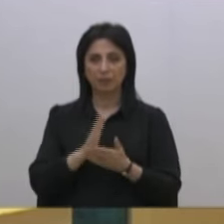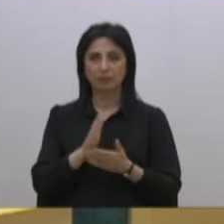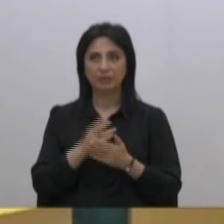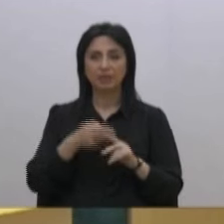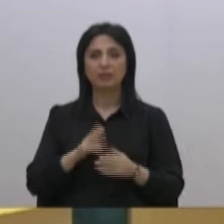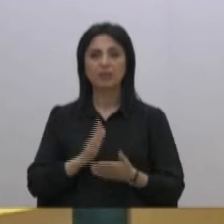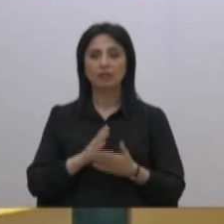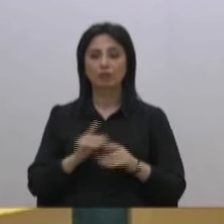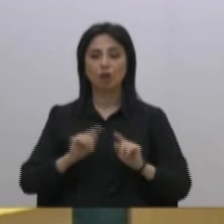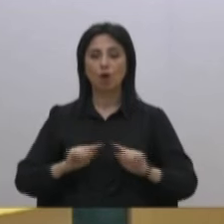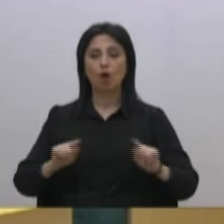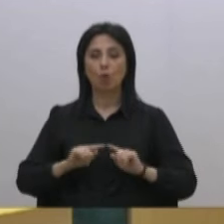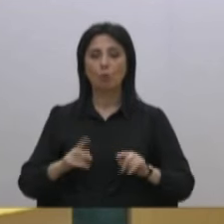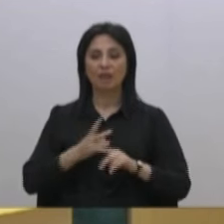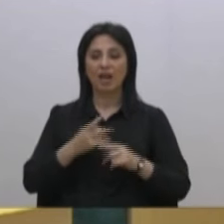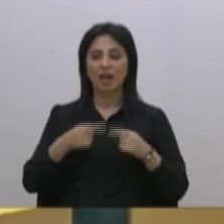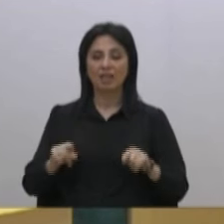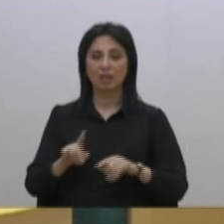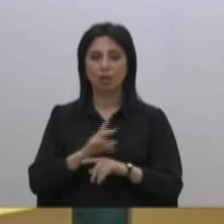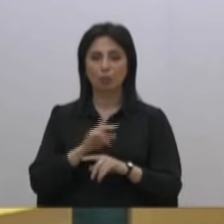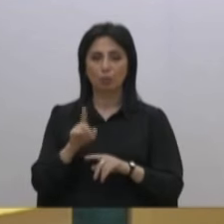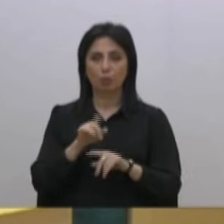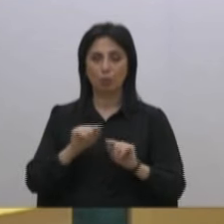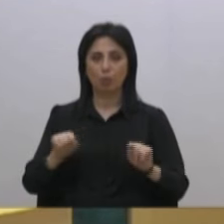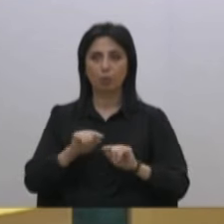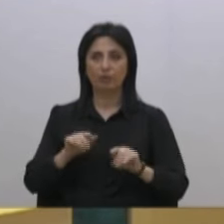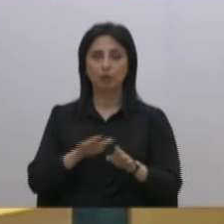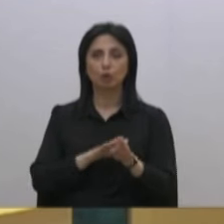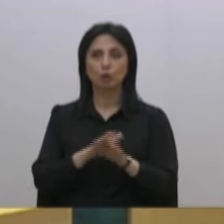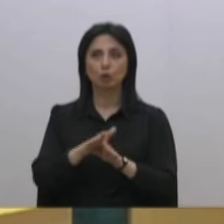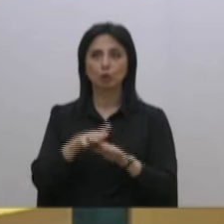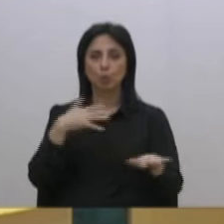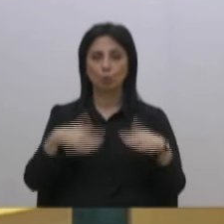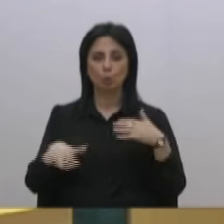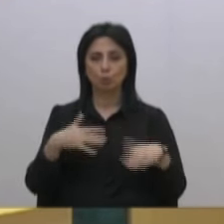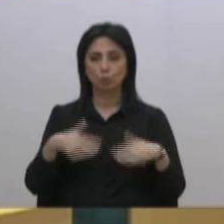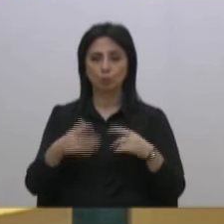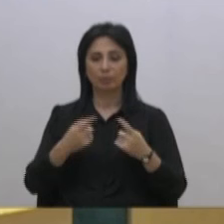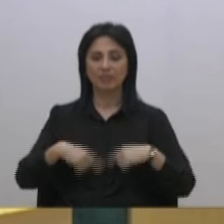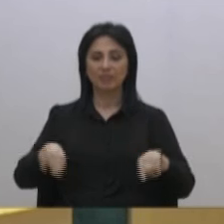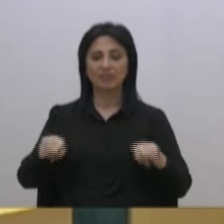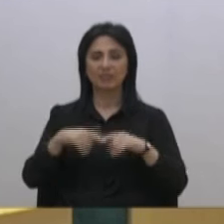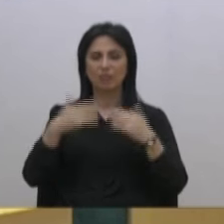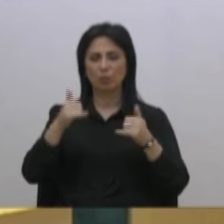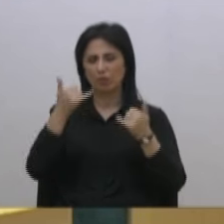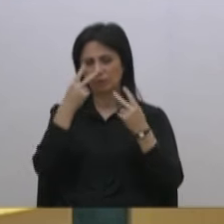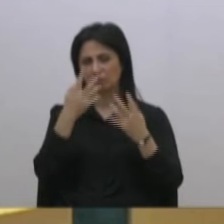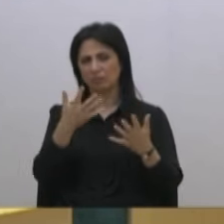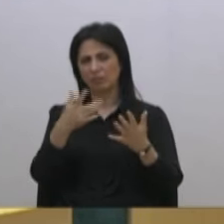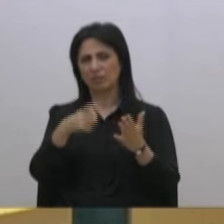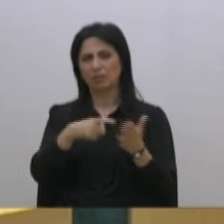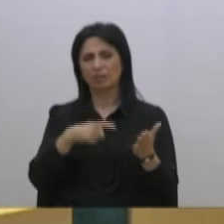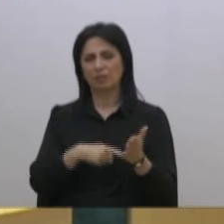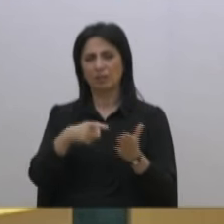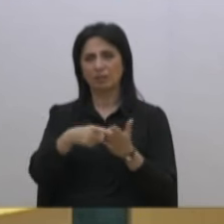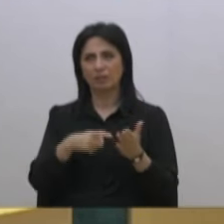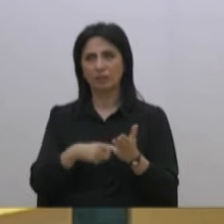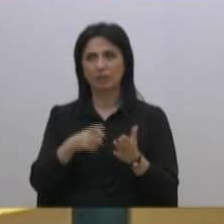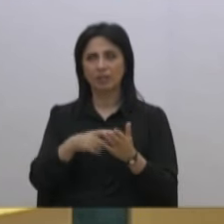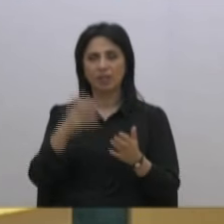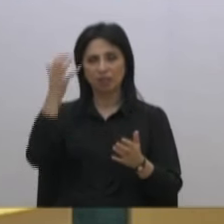ეს არის ოპოზიციის, რადიკალური ოპოზიციის სრული უსუსურობა, საზოგადოება უკვე კარგად არჩევს შავს